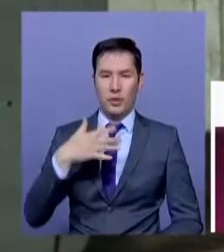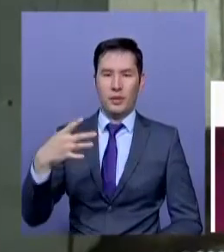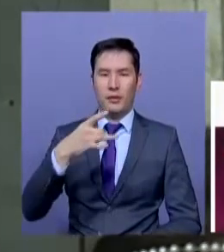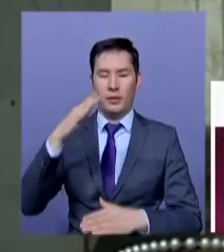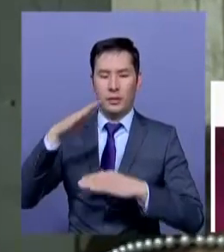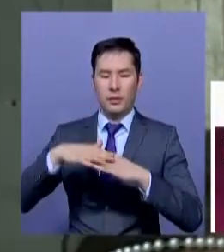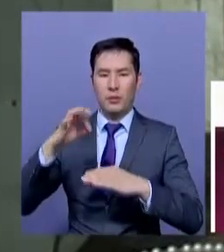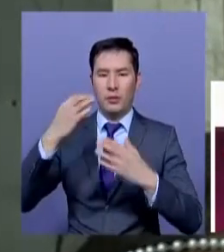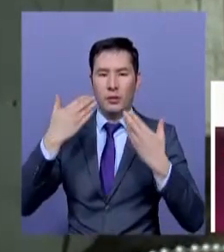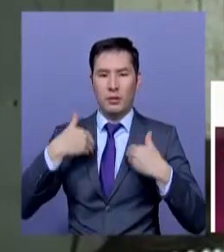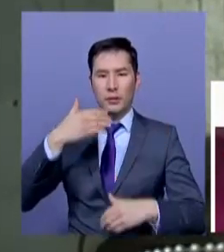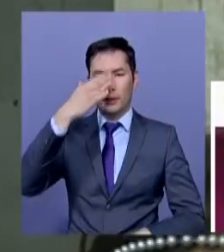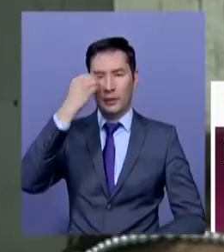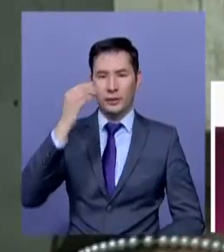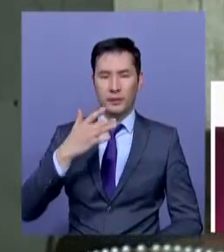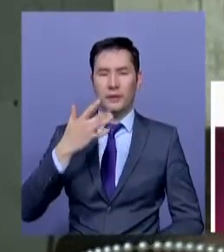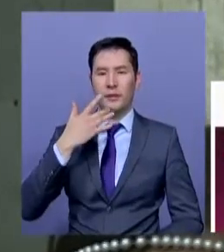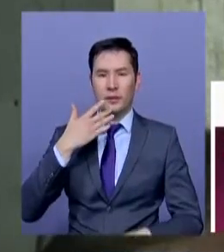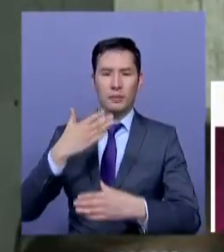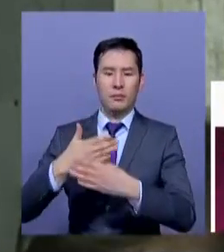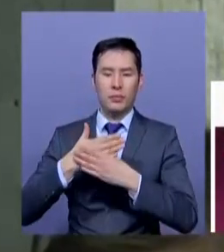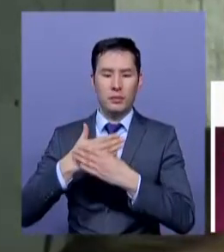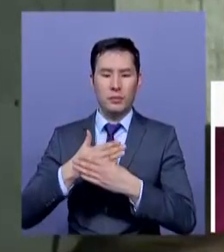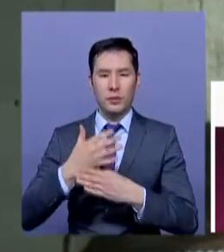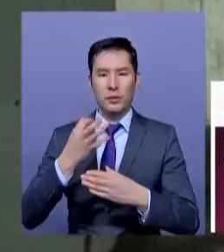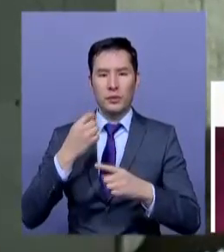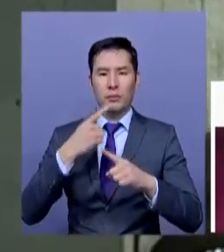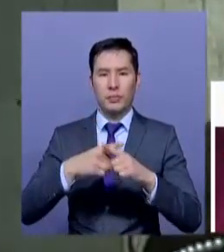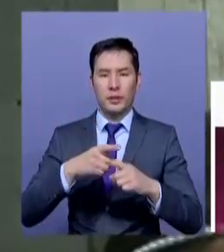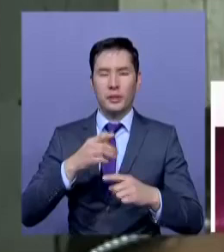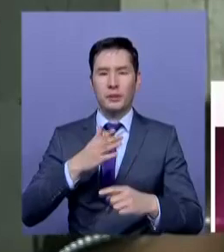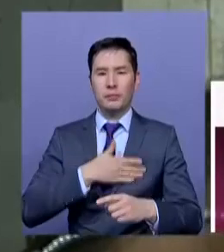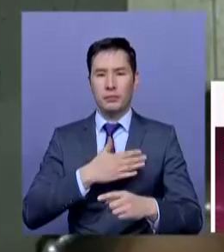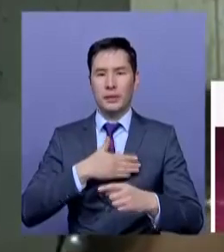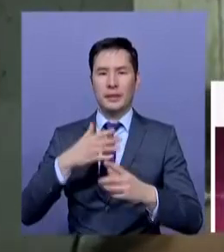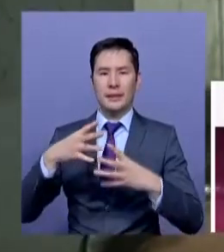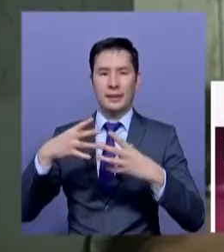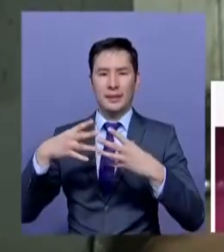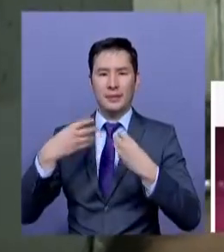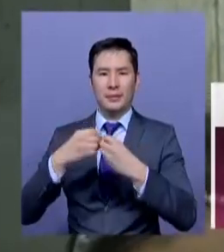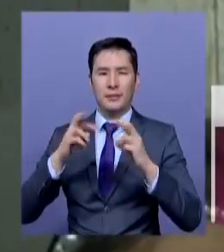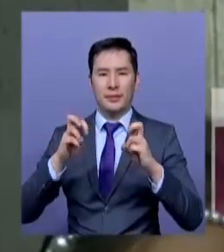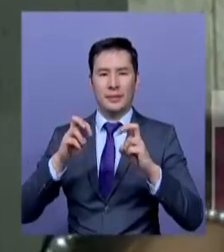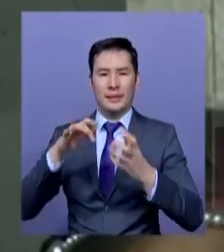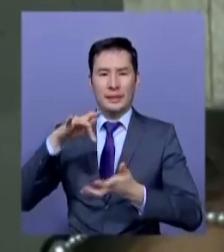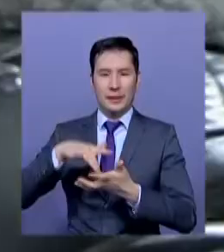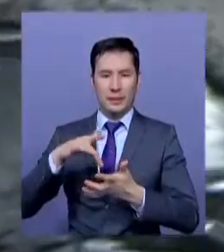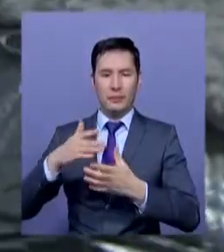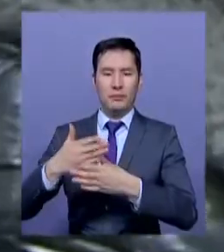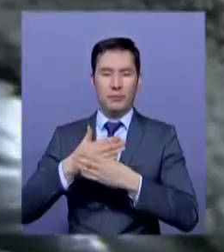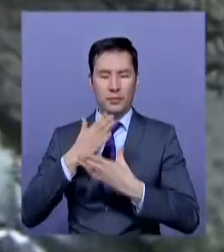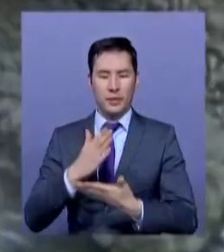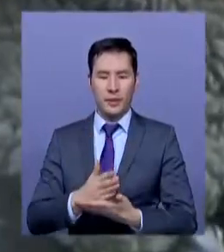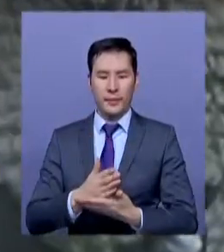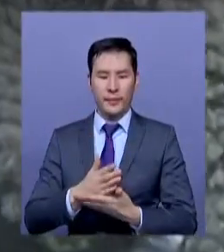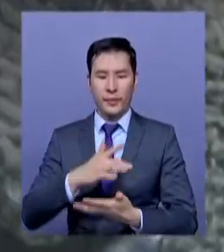Бізді естен шығармай, әрдайым көмектесіп тұрады. Сонымен қатар, мерейлі аналар қайырымдылық қорына да рахмет айтамын.